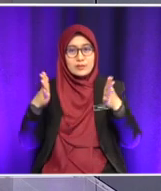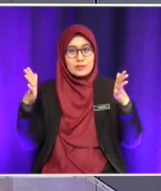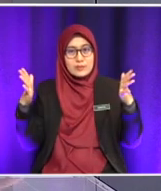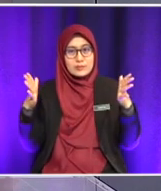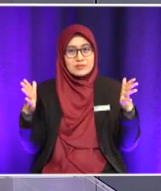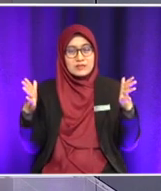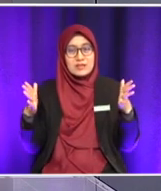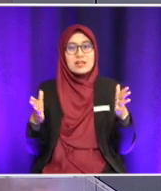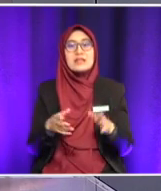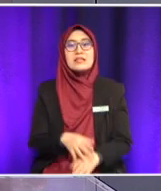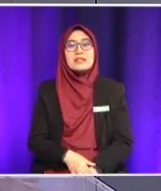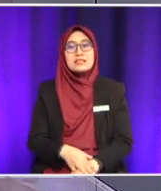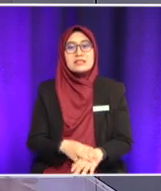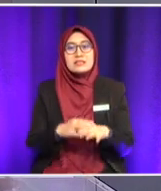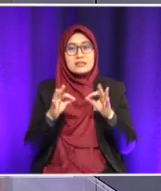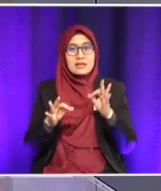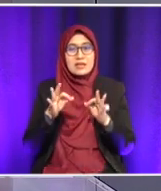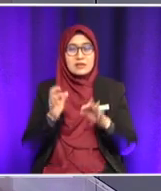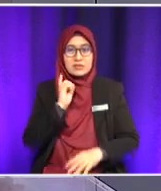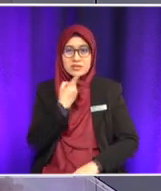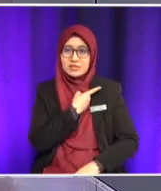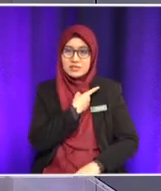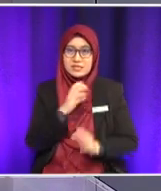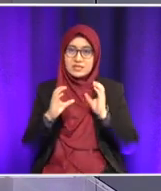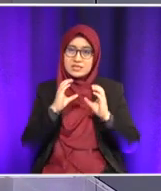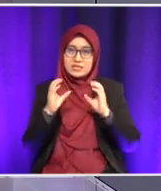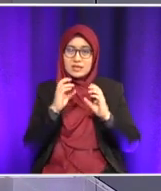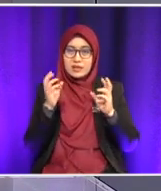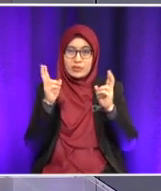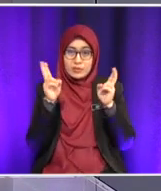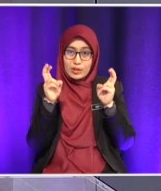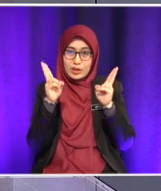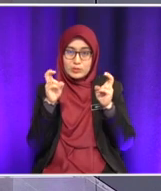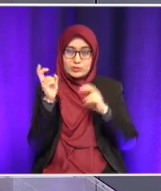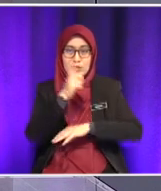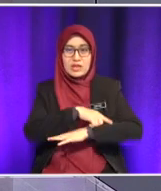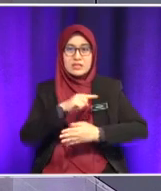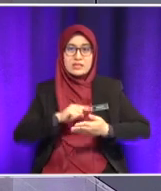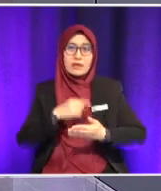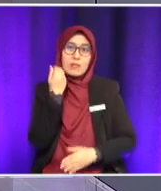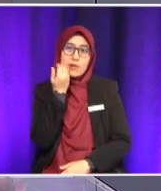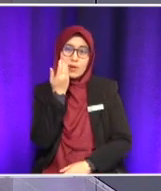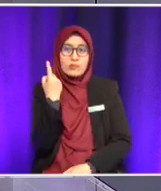mengenai topi pada hari ini yaitu gangguan mungkin